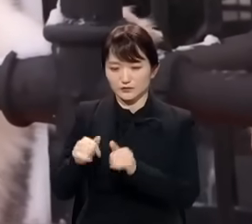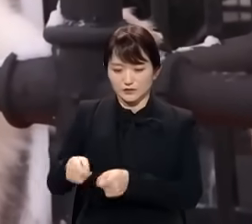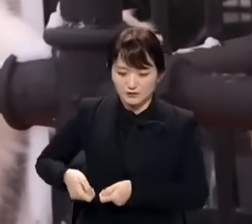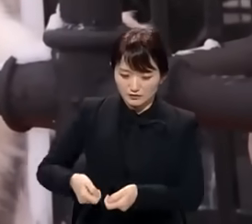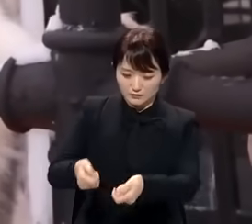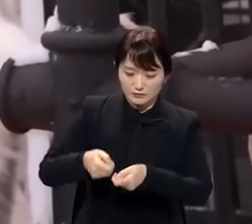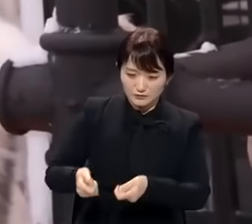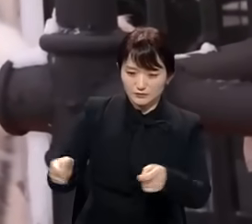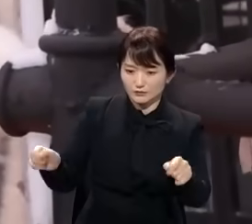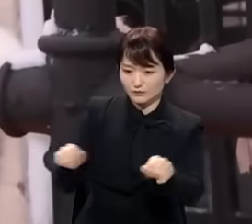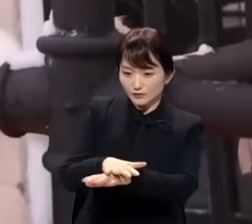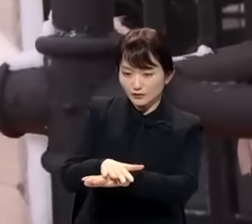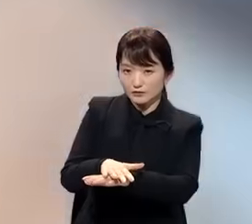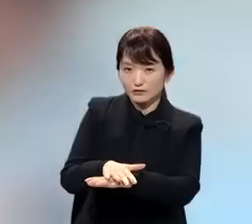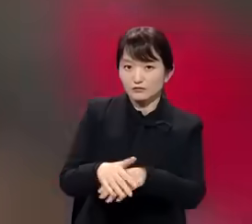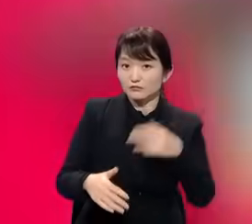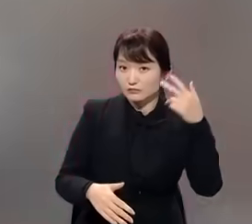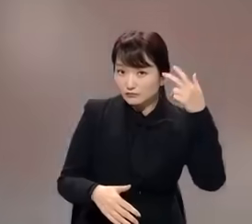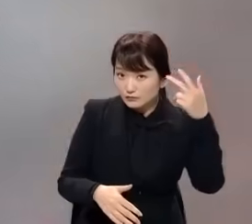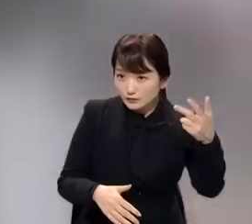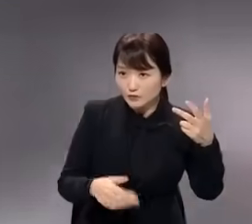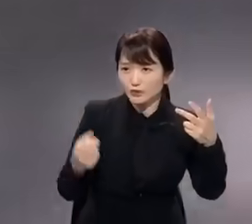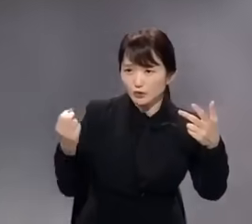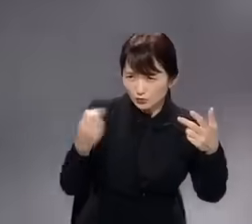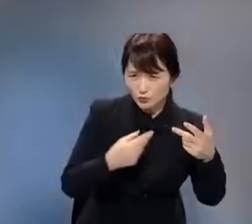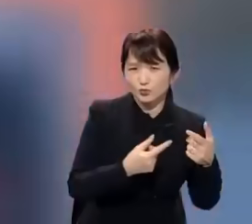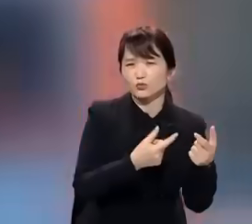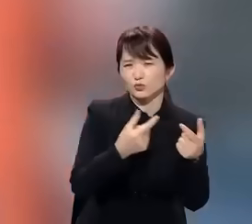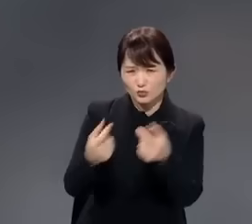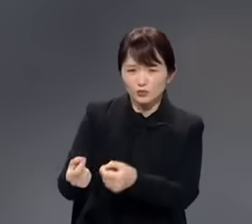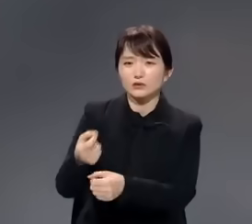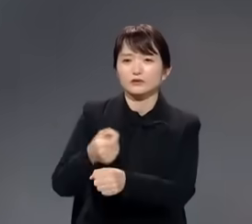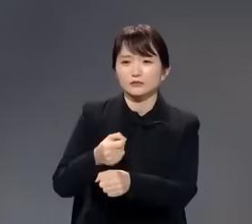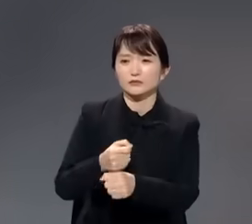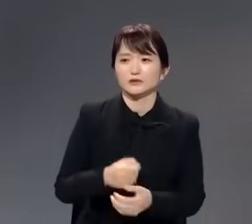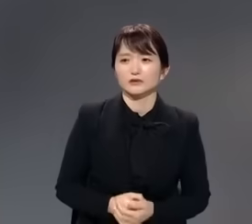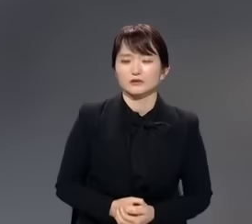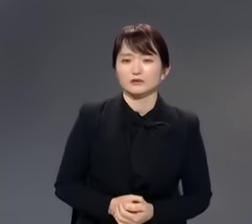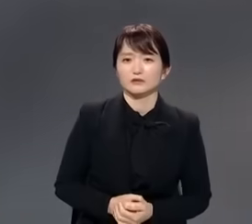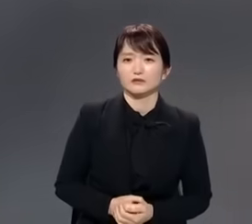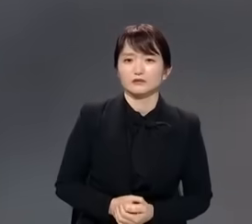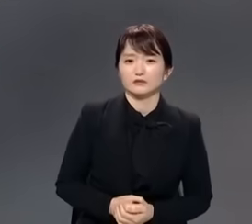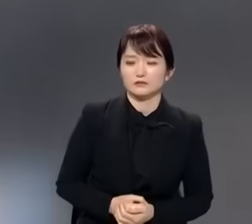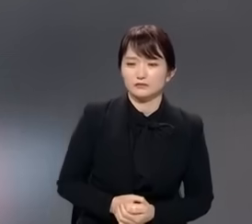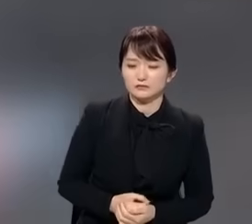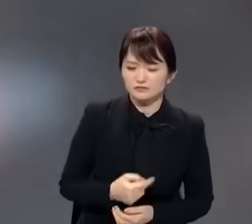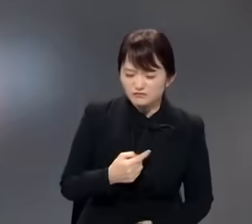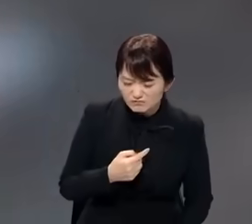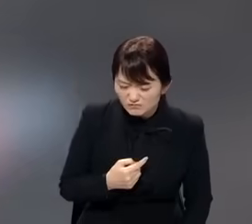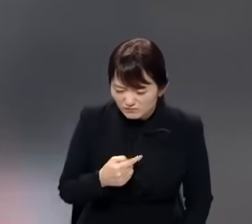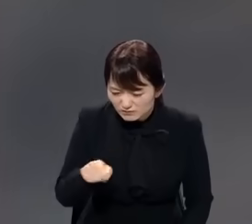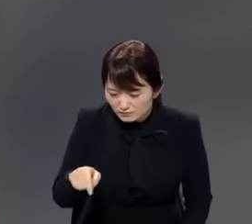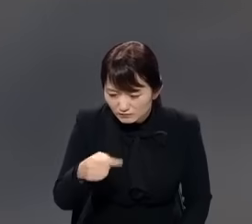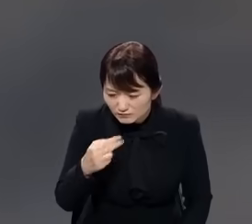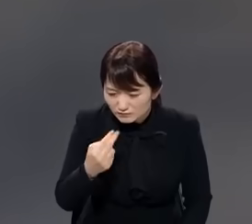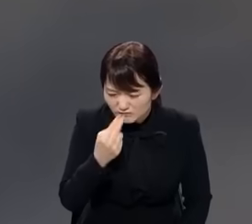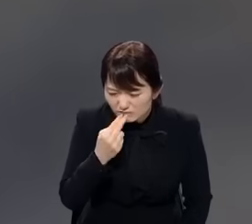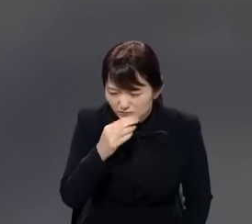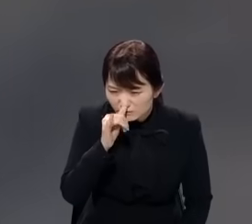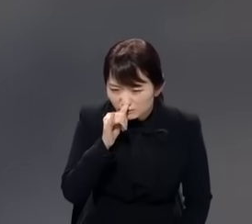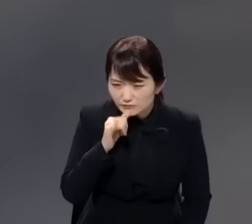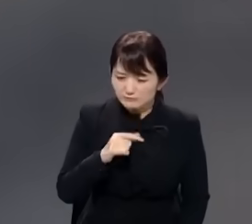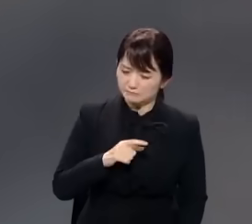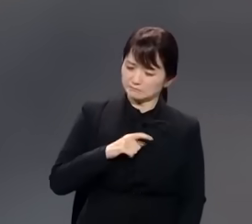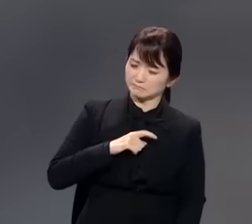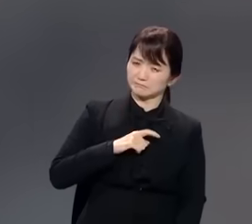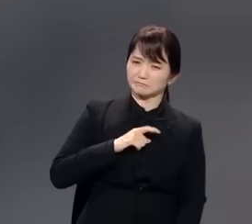만에 또 아까 똑같은 저 상태를 만들어놨다고 합니다. 그리고 홍홍에 대고 코를 한참이나 킁킁거렸다는데요. 보호자는 뭔가